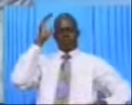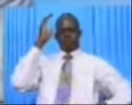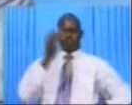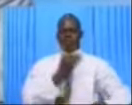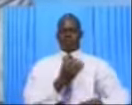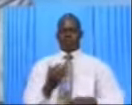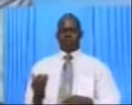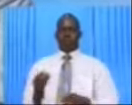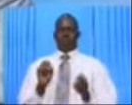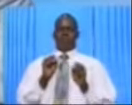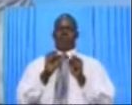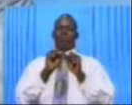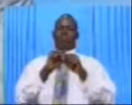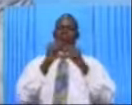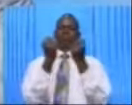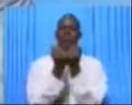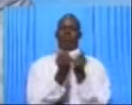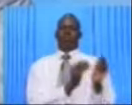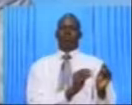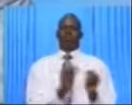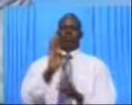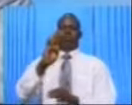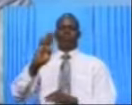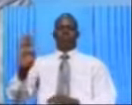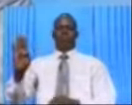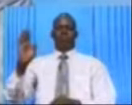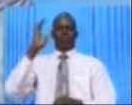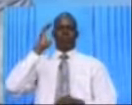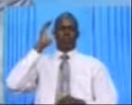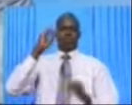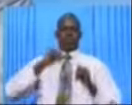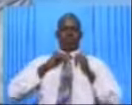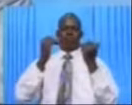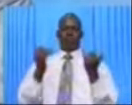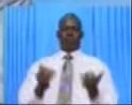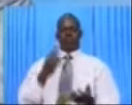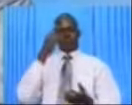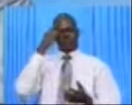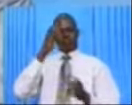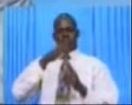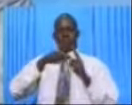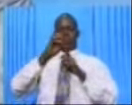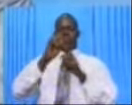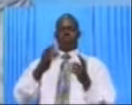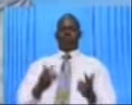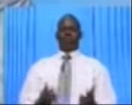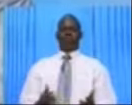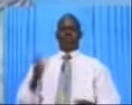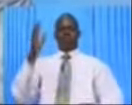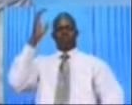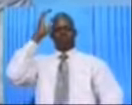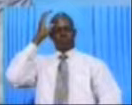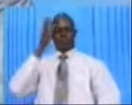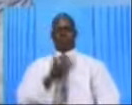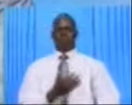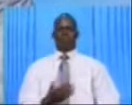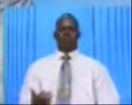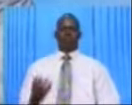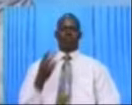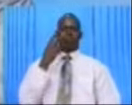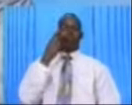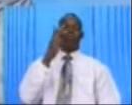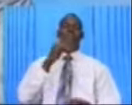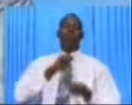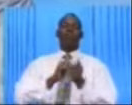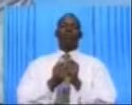Assib. L'association a organisé à Bobo-Dioulasso une conférence de presse pour un état des lieux sur le cancer des enfants et évoquer les enjeux de la